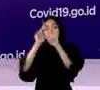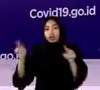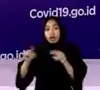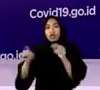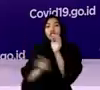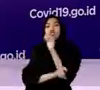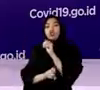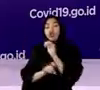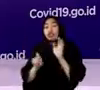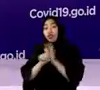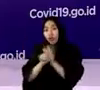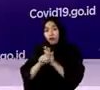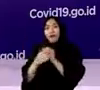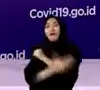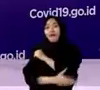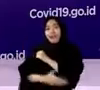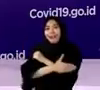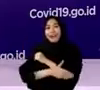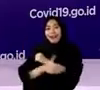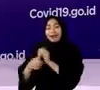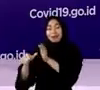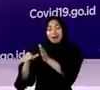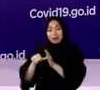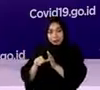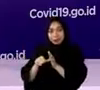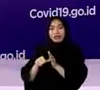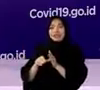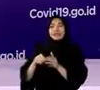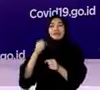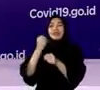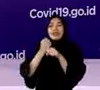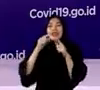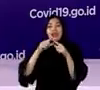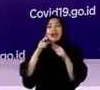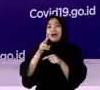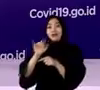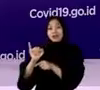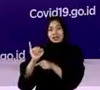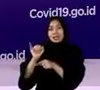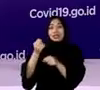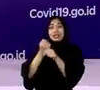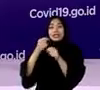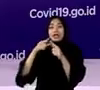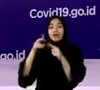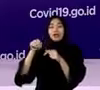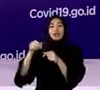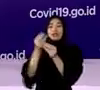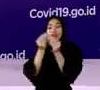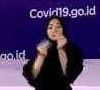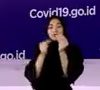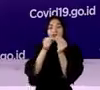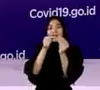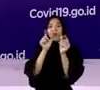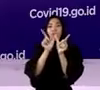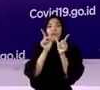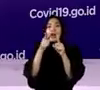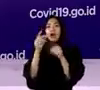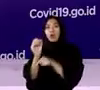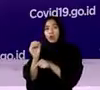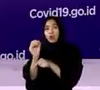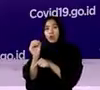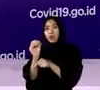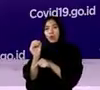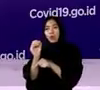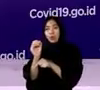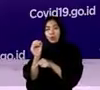negara donor, yaitu Aliansi Vaksin Gavi dari Badan Kesehatan Dunia atau WHO,